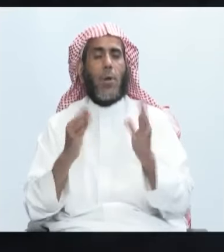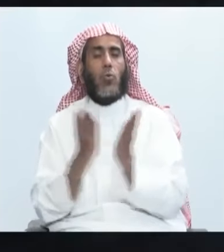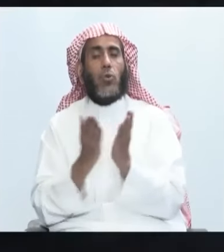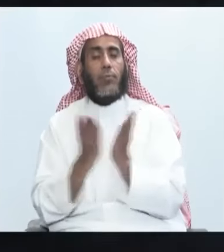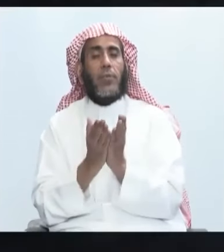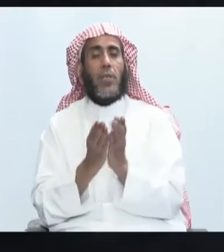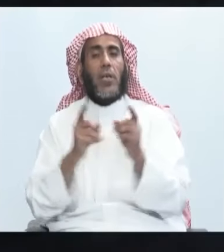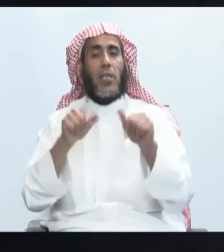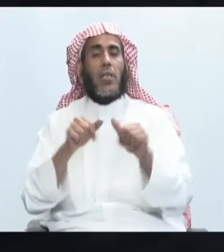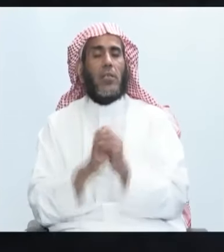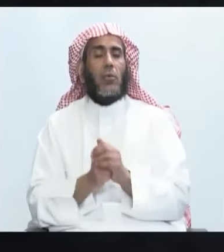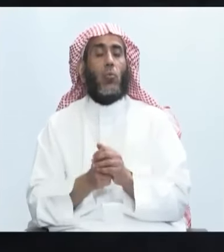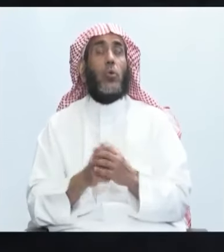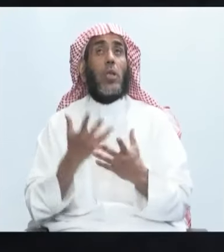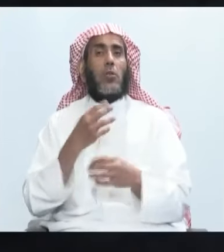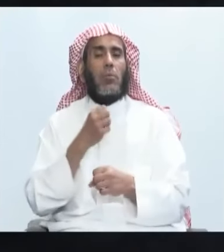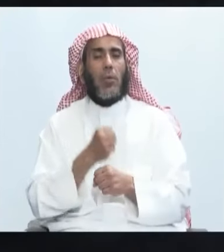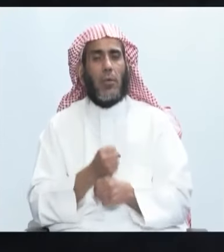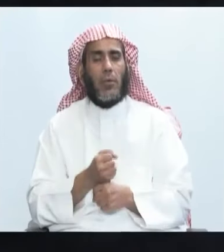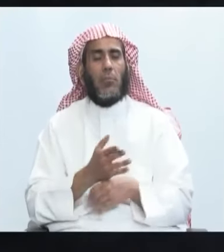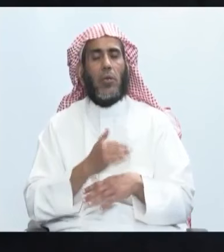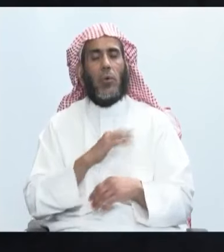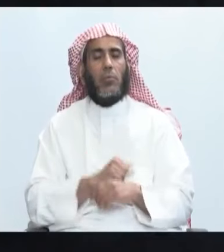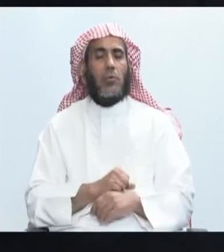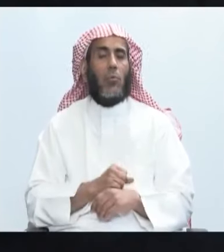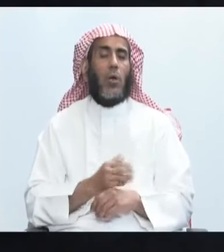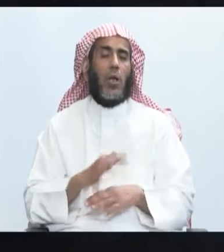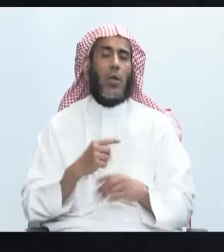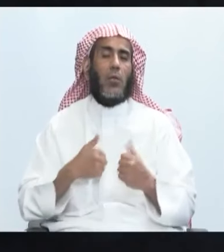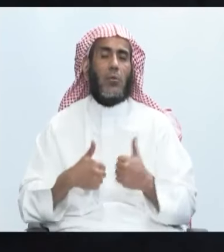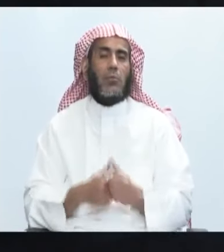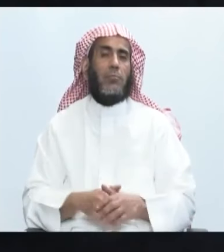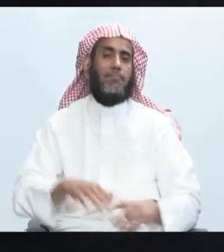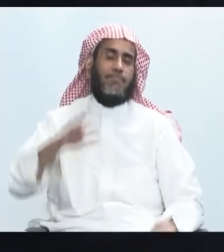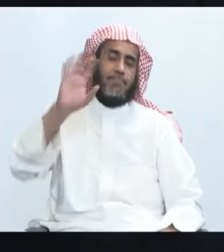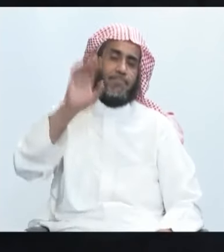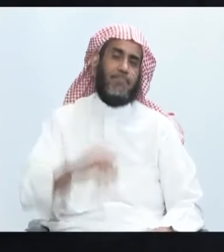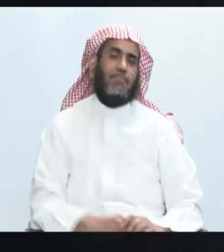نورده في هذا الدرس وصلى الله وسلم على نبينا محمد وعلى اله وصحبه اجمعين